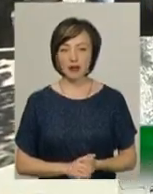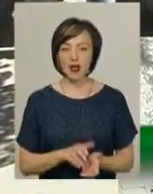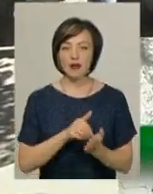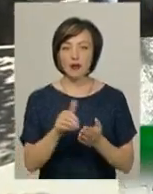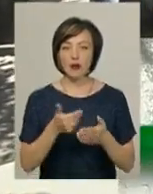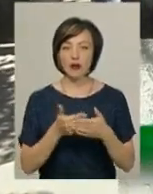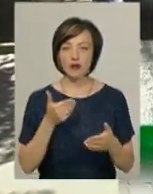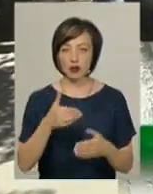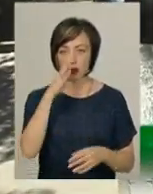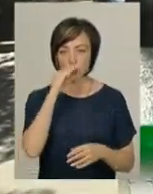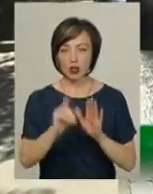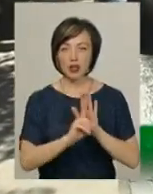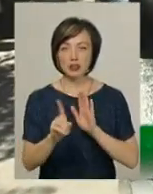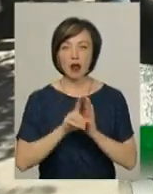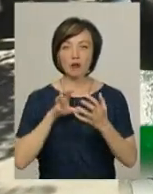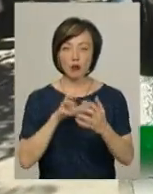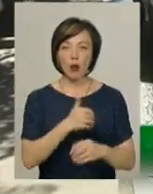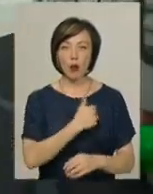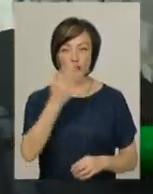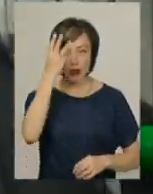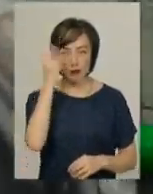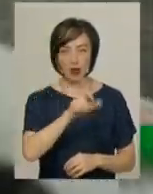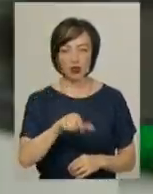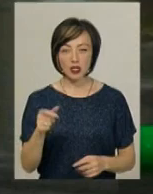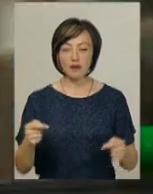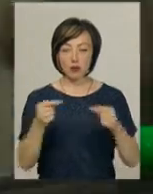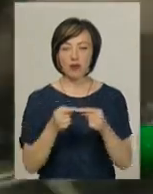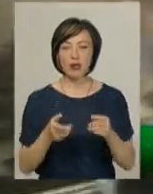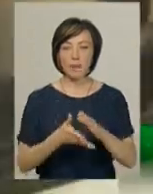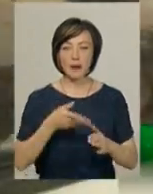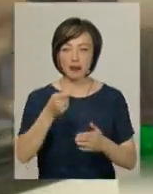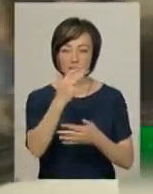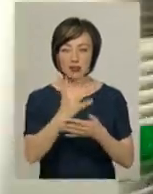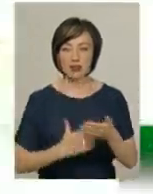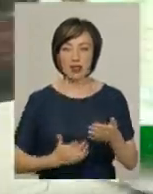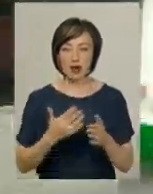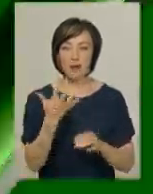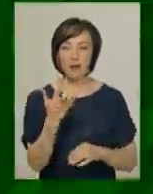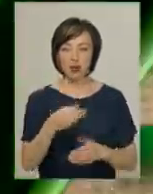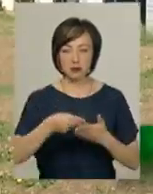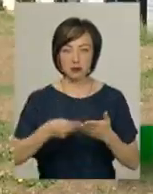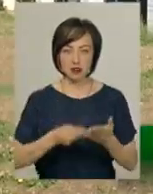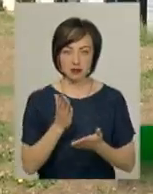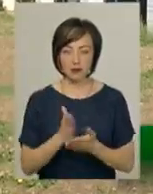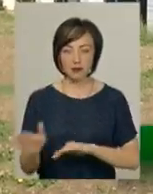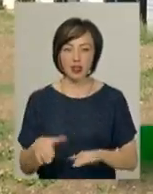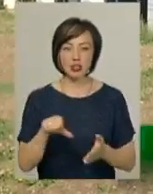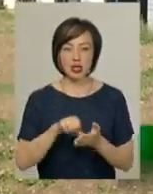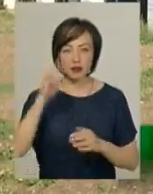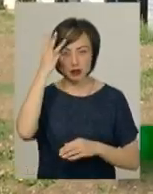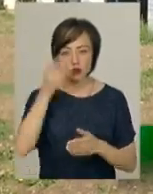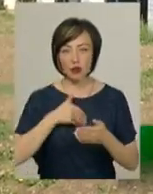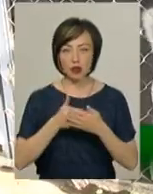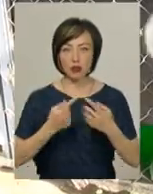Відмовитися від маршруток та їздити автобусами хочуть хмельничани. Відповідна петиція зібрала 500 голосів. Члени Хмельницької